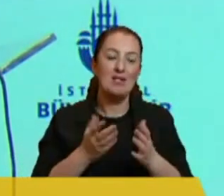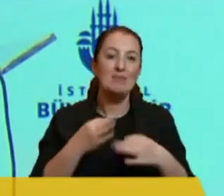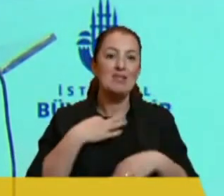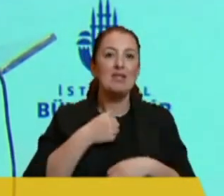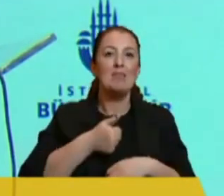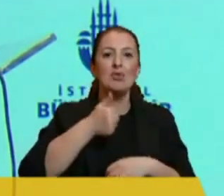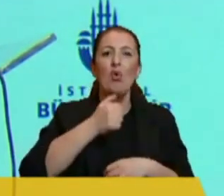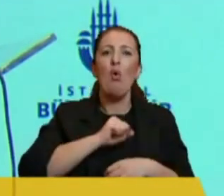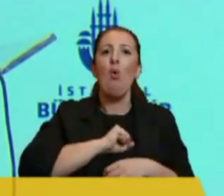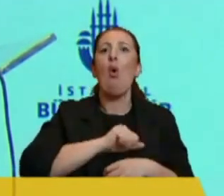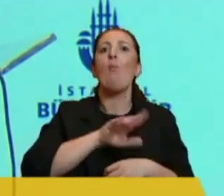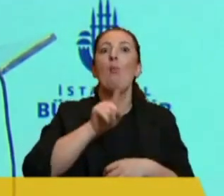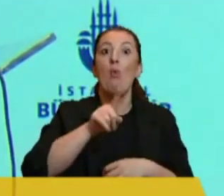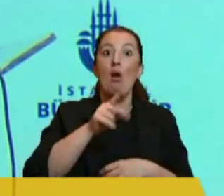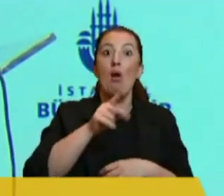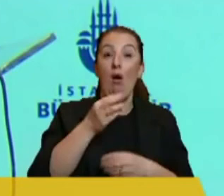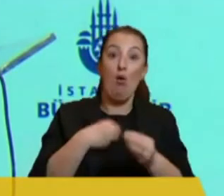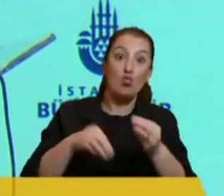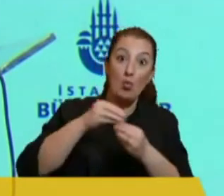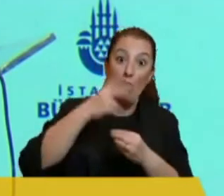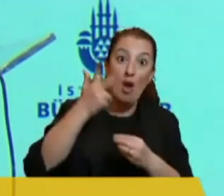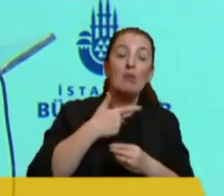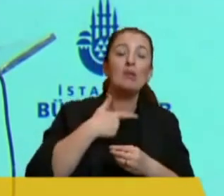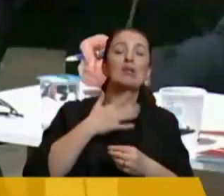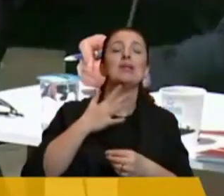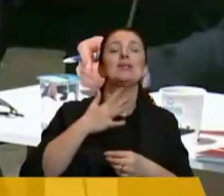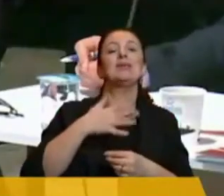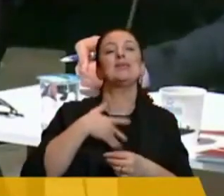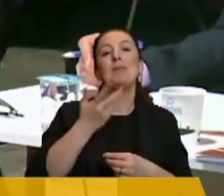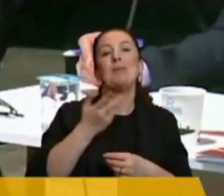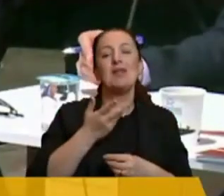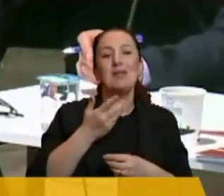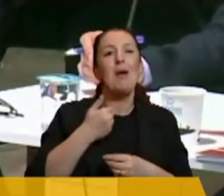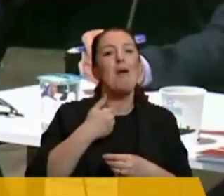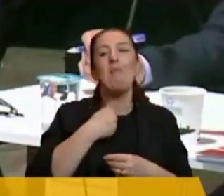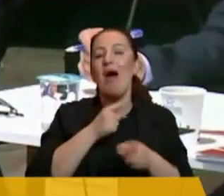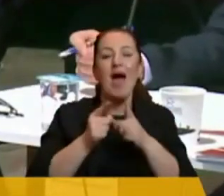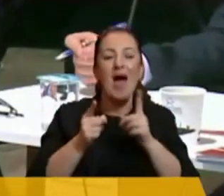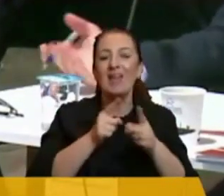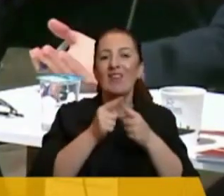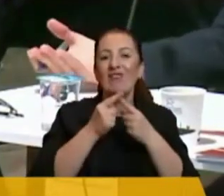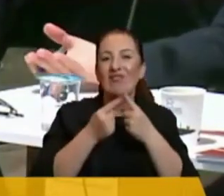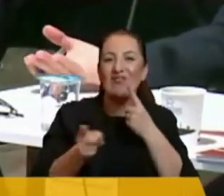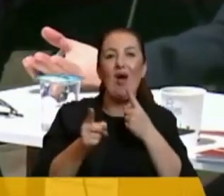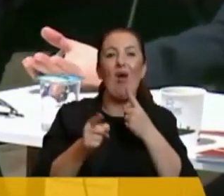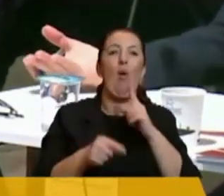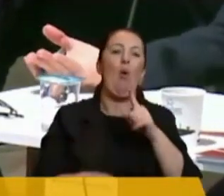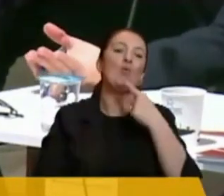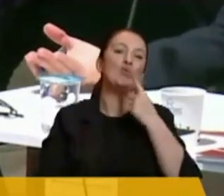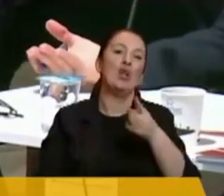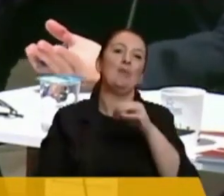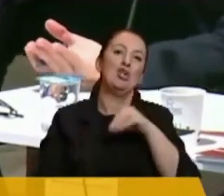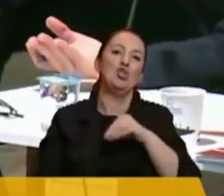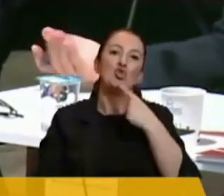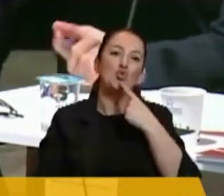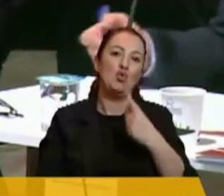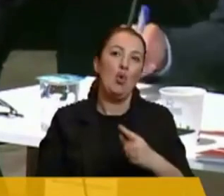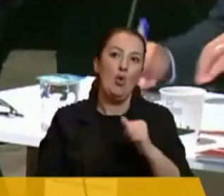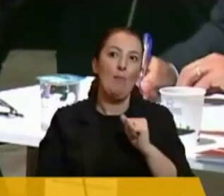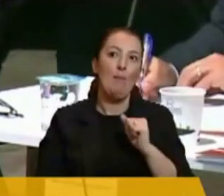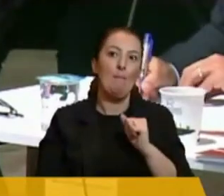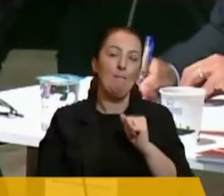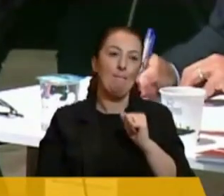başkanım korkmayın öyle bir rakam istemedik Yani bir ben aradaki farkı ortaya koymak için söylüyor